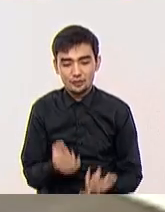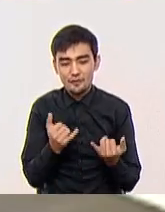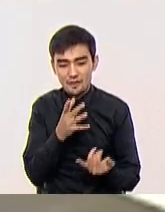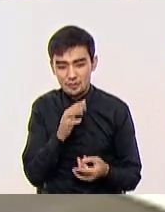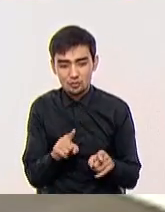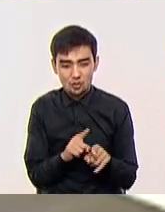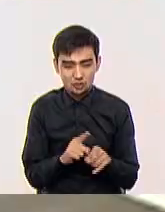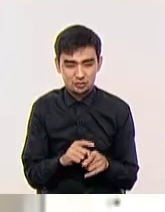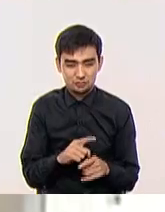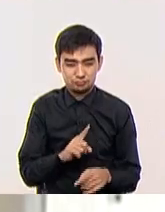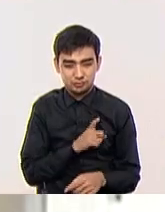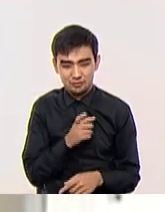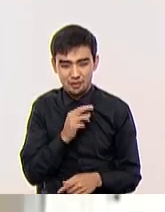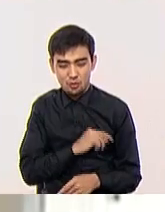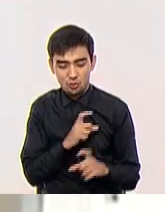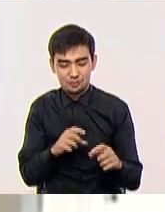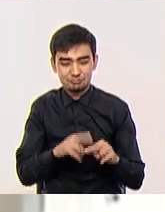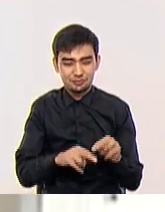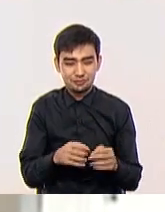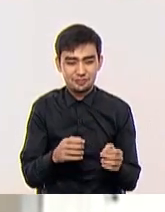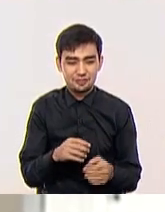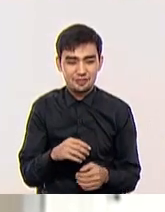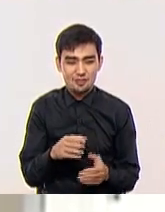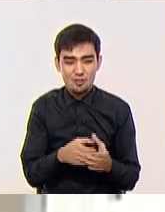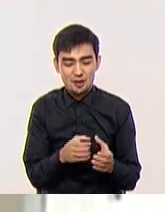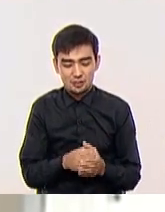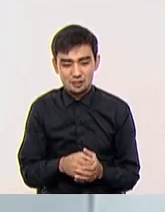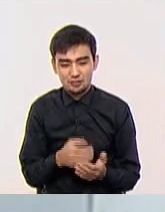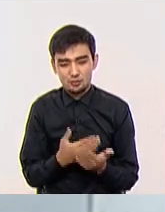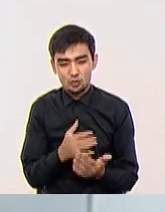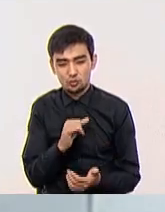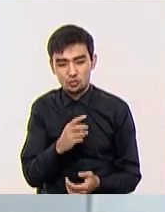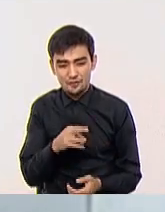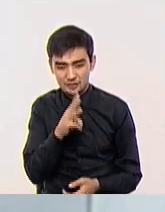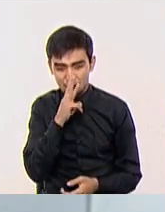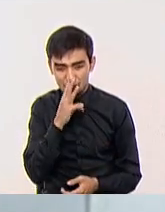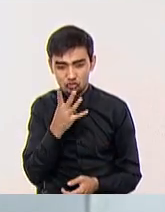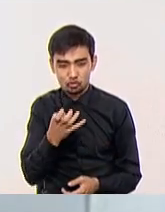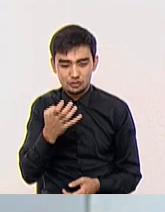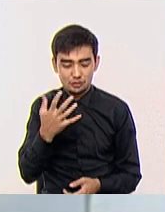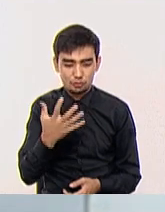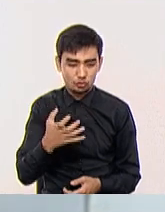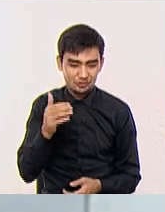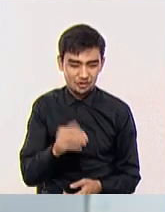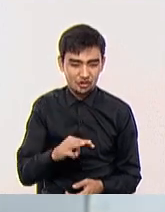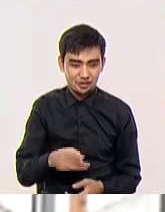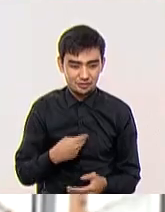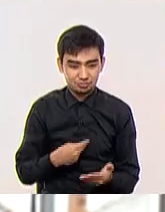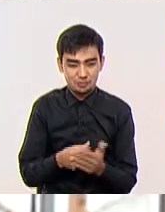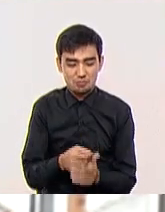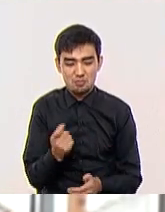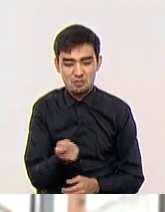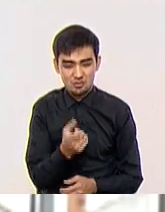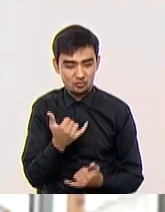квалифицированных работников, которым строительные компании готовы создать условия, например, платить зарплату 400-500 тысяч тенге, очень